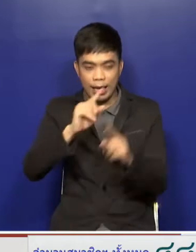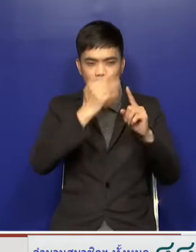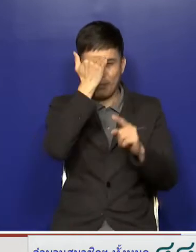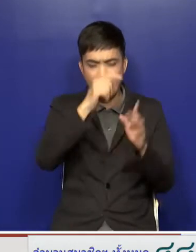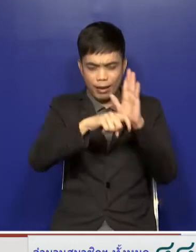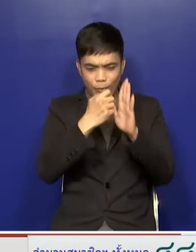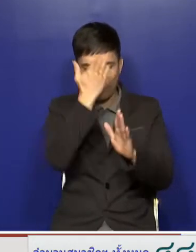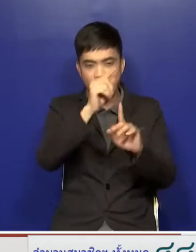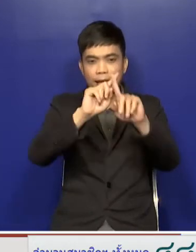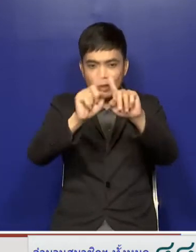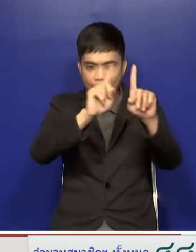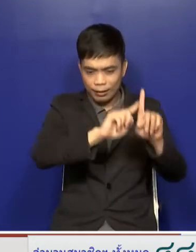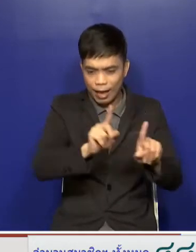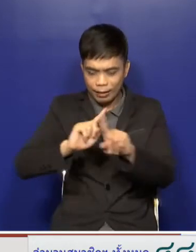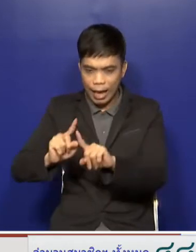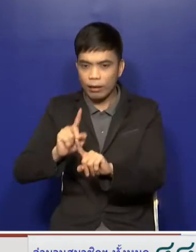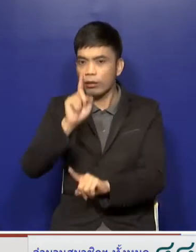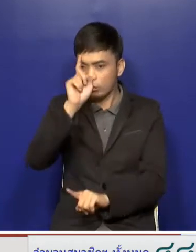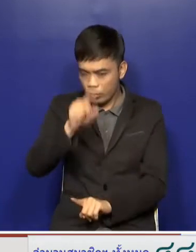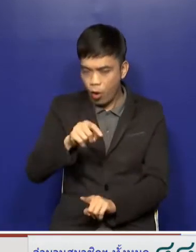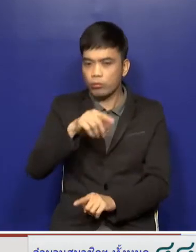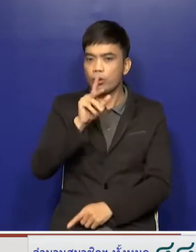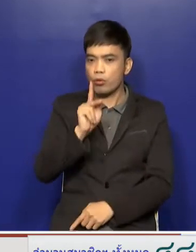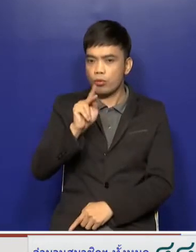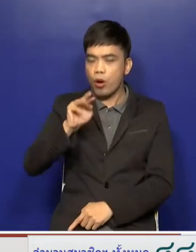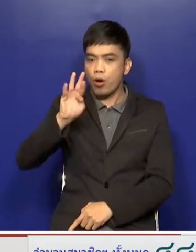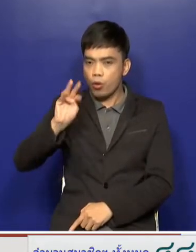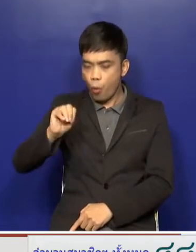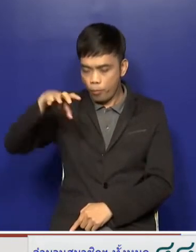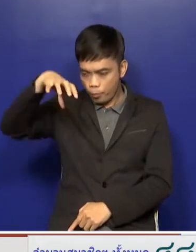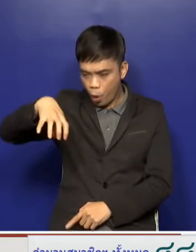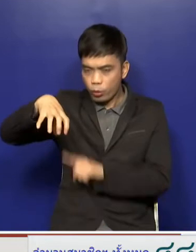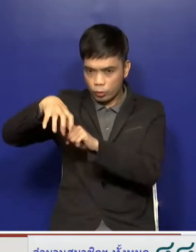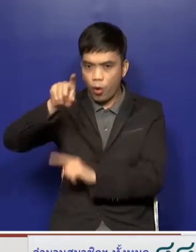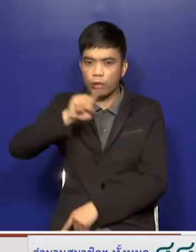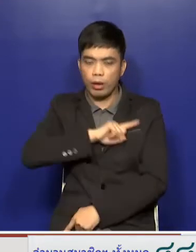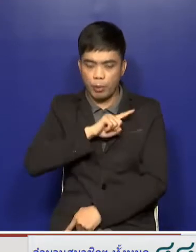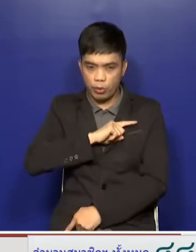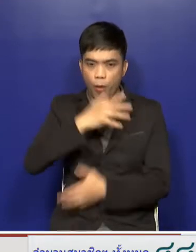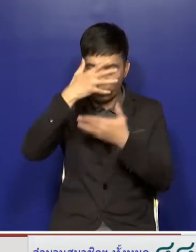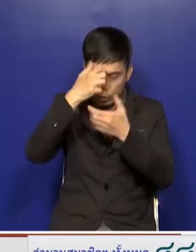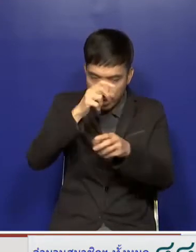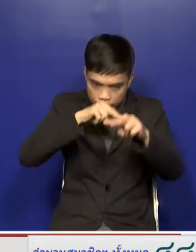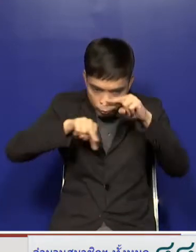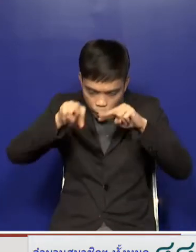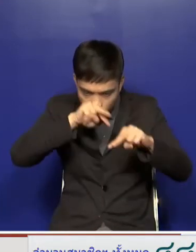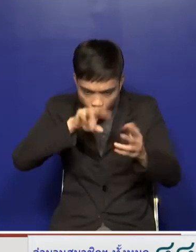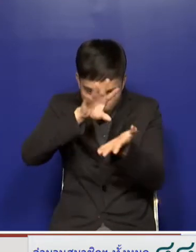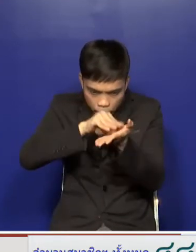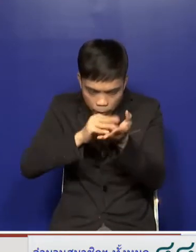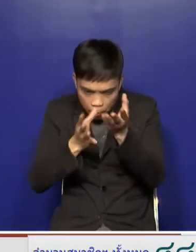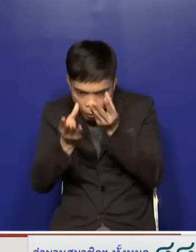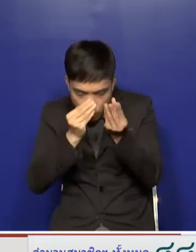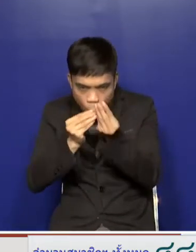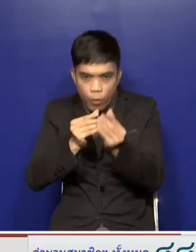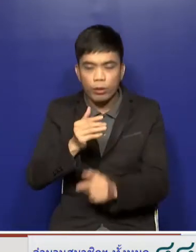เอง รัฐบาเอง ตให้ความสนใจและให้การศึษาครัจากการรายงานเสรจการณแล้วความร่นแรงใครอบครัวนี้ แลวก็พบตัเลขเย ๆ ไปหมด